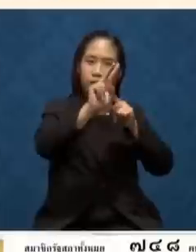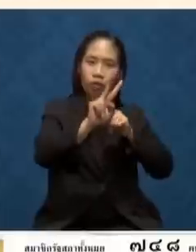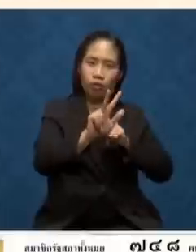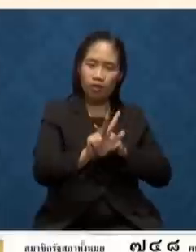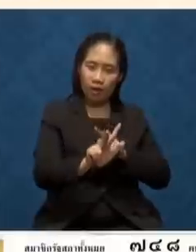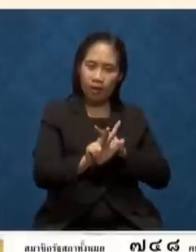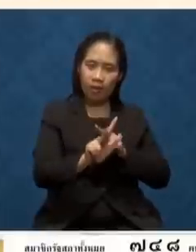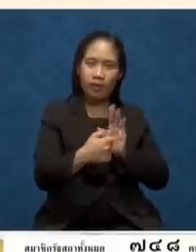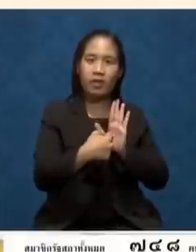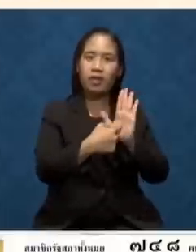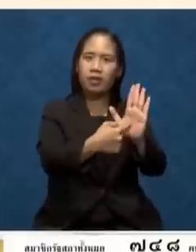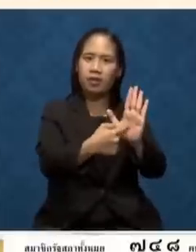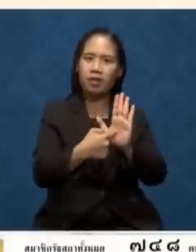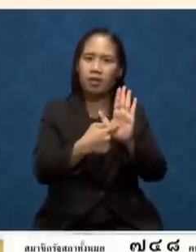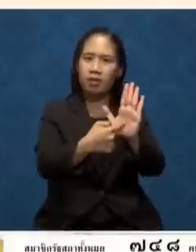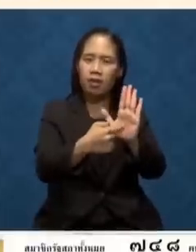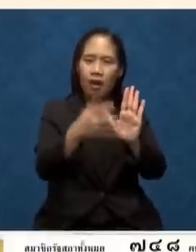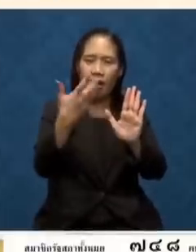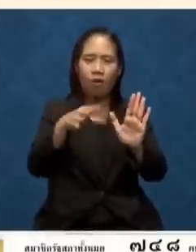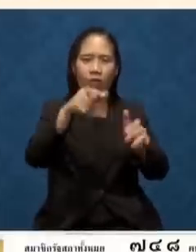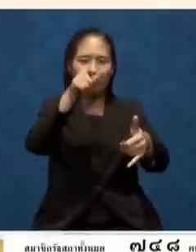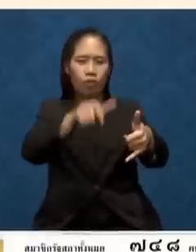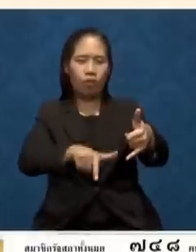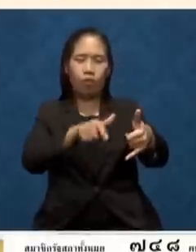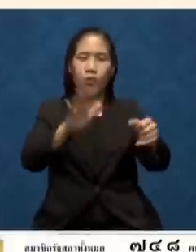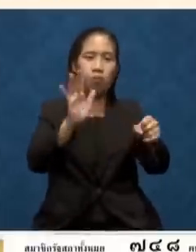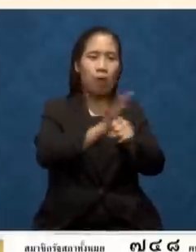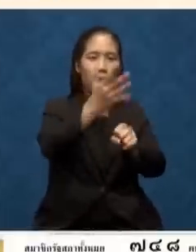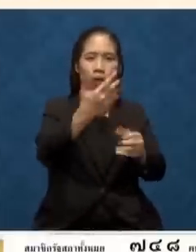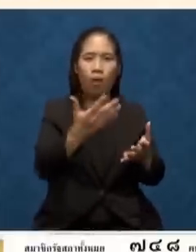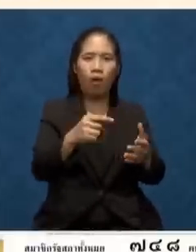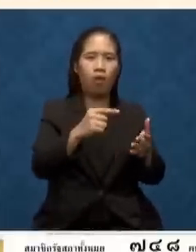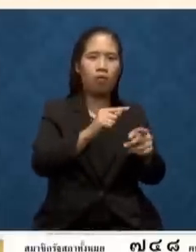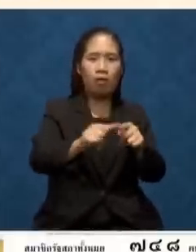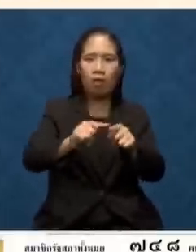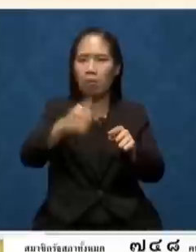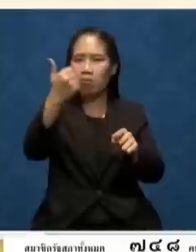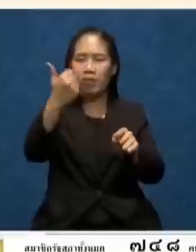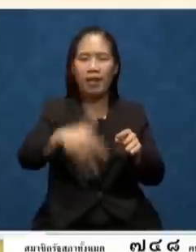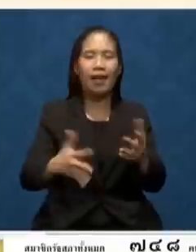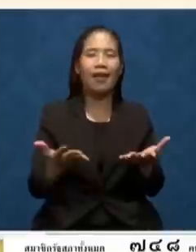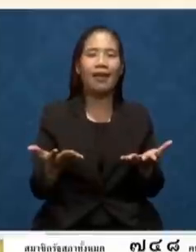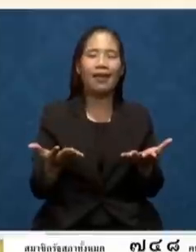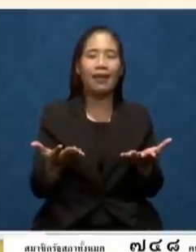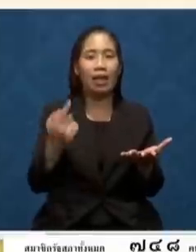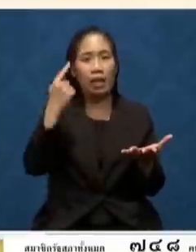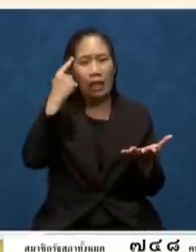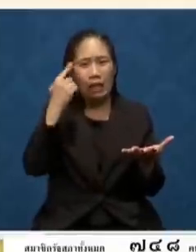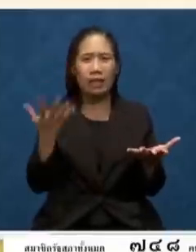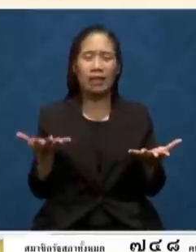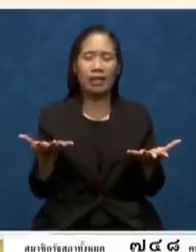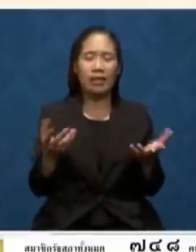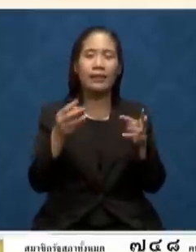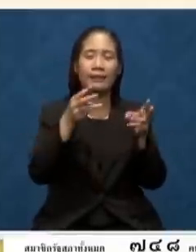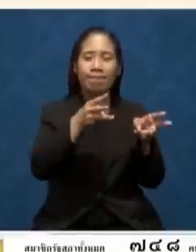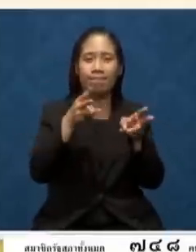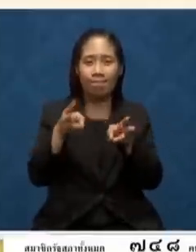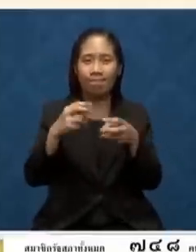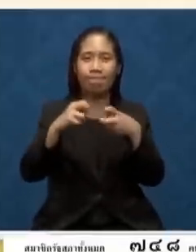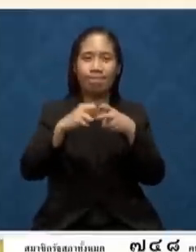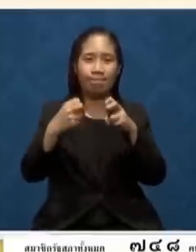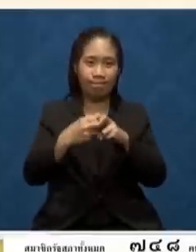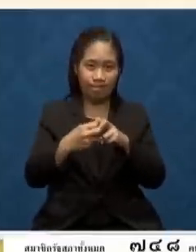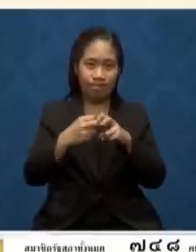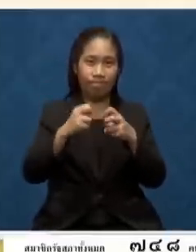ไม่มีคุณสมบัติไม่มีลักษณะต้องห้ามกำกับเหมือนอย่างคดีเด็ดไม่ต้องแบ่งเขตนั่นเป็นปัญหาระยะ